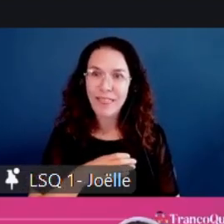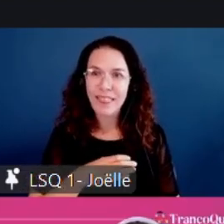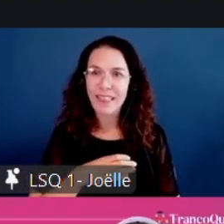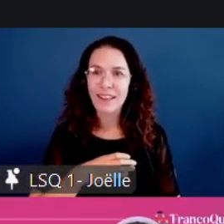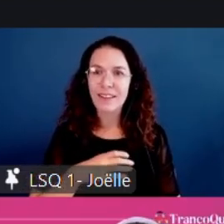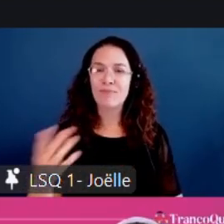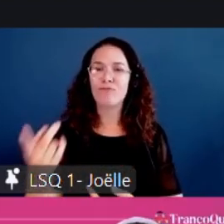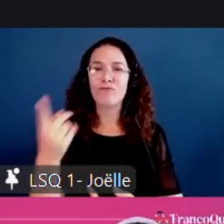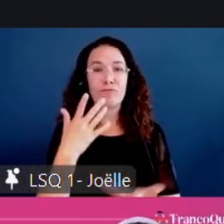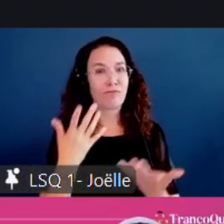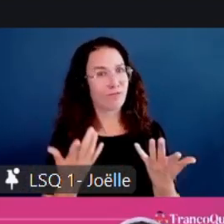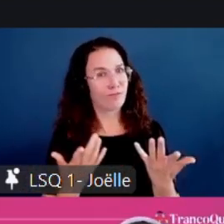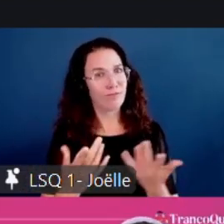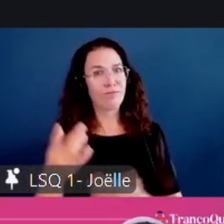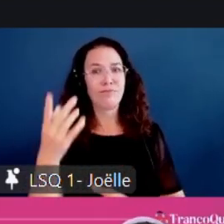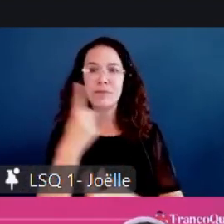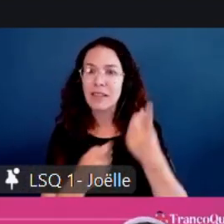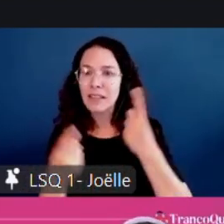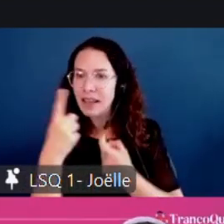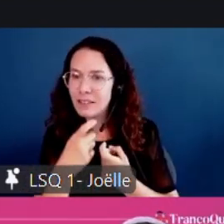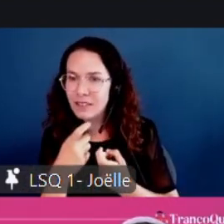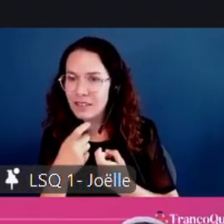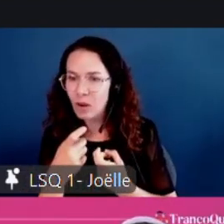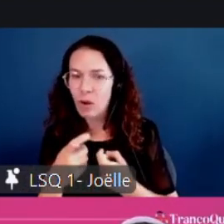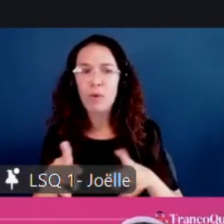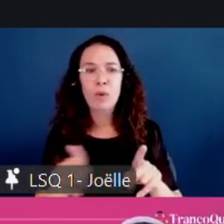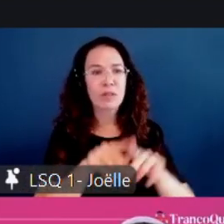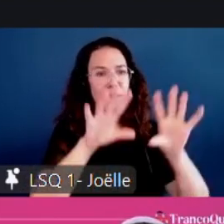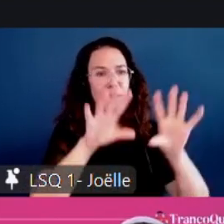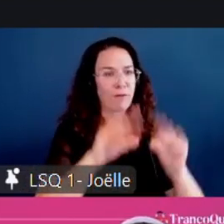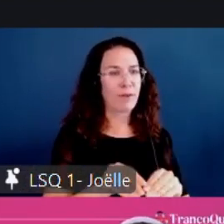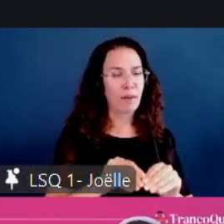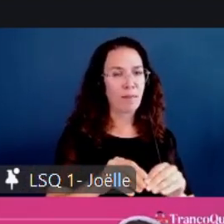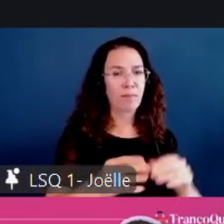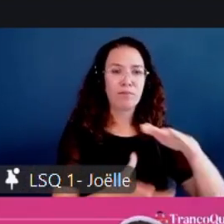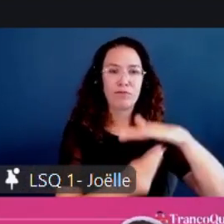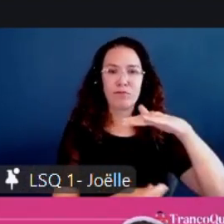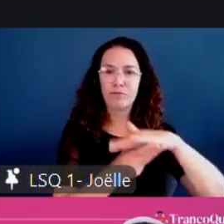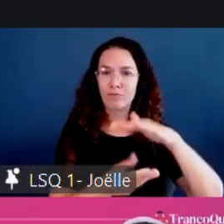ici pour des questions, pour vous entendre, et on va éteindre aussi l'enregistrement.